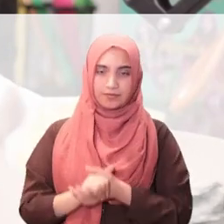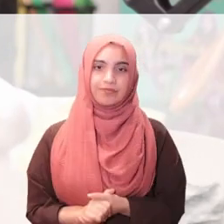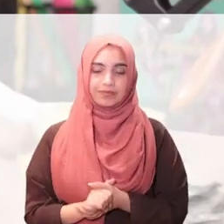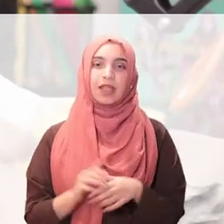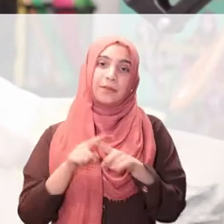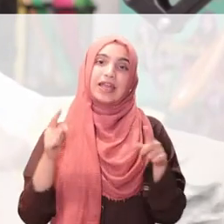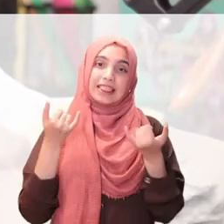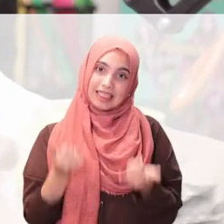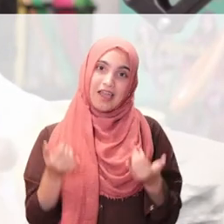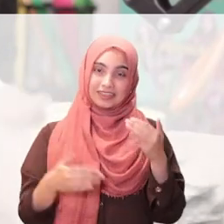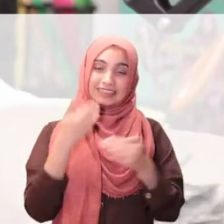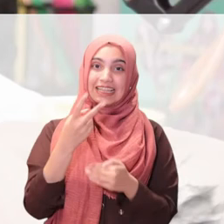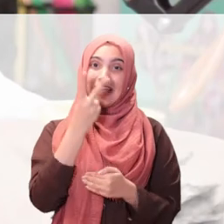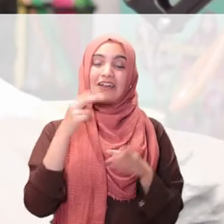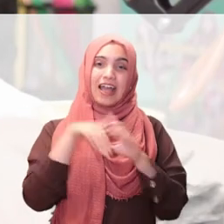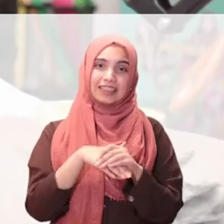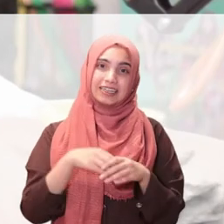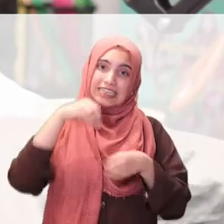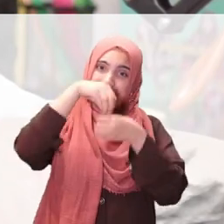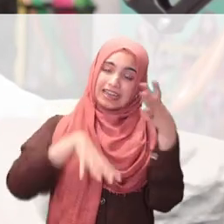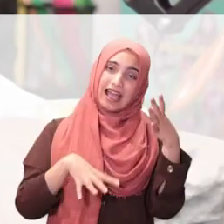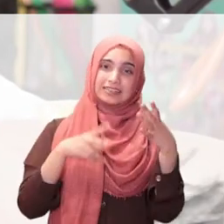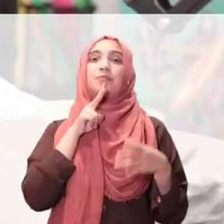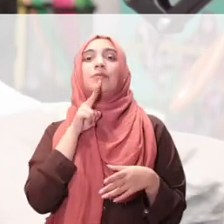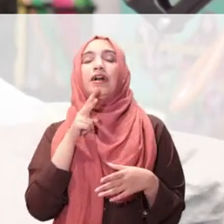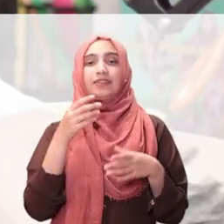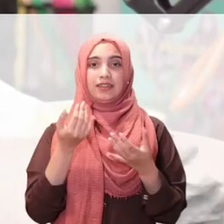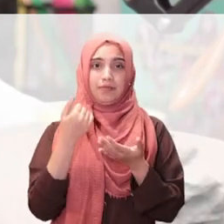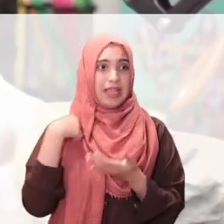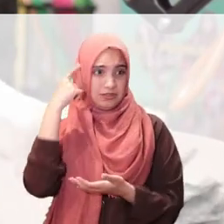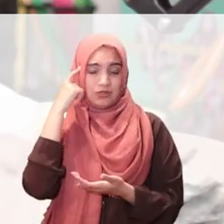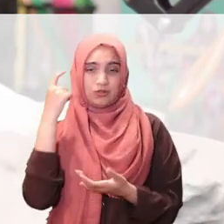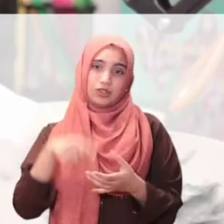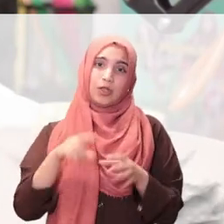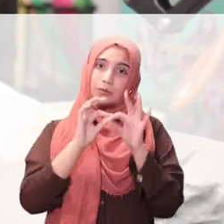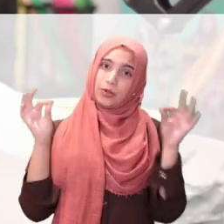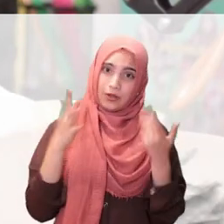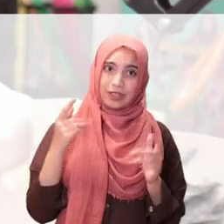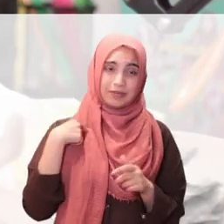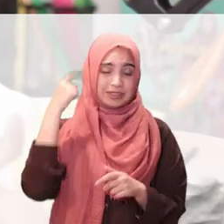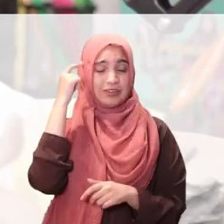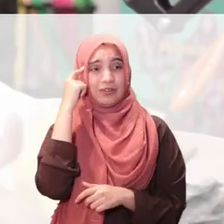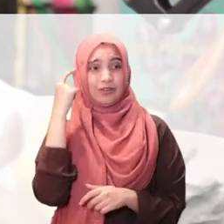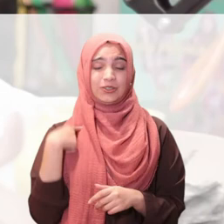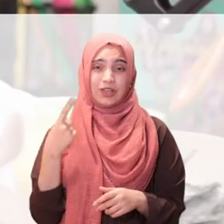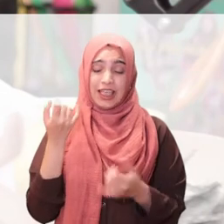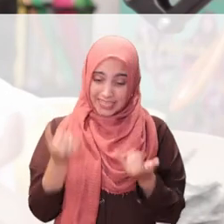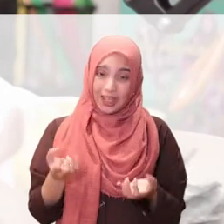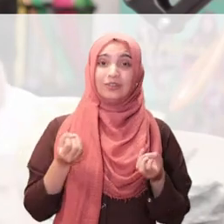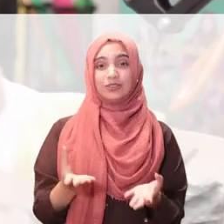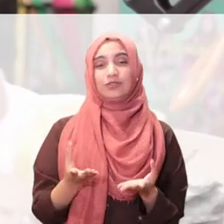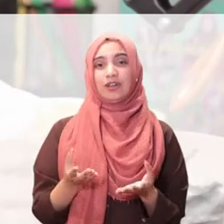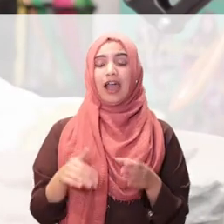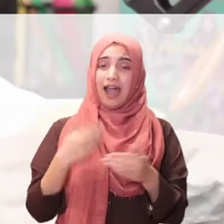अट निर्मल बिलीव दिस पॉइंट नोट यूजर्स पार्टियों एंड वेयरिंग देहात विजन-2020 कमबैक